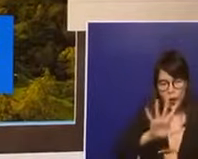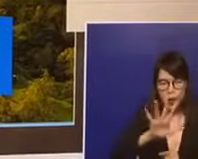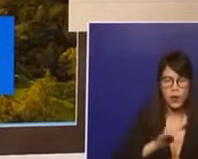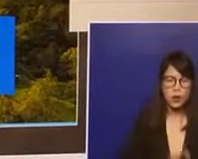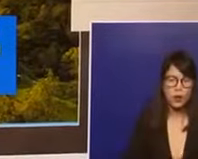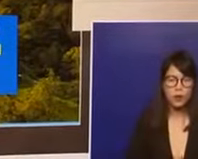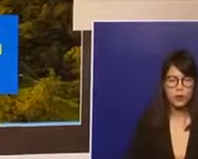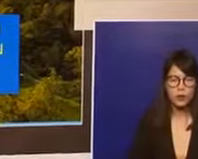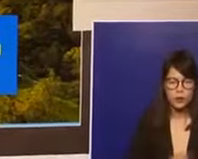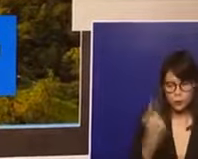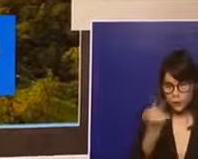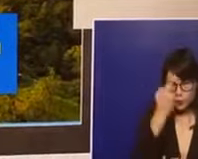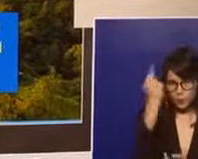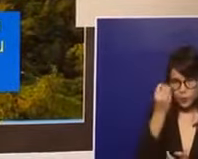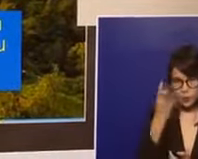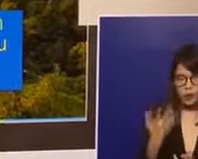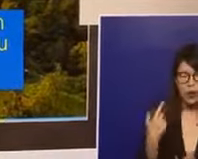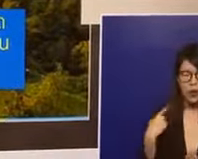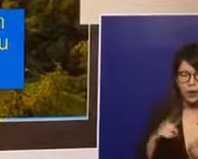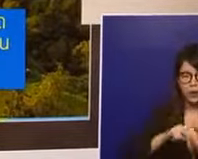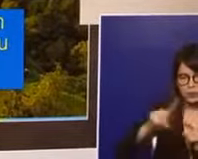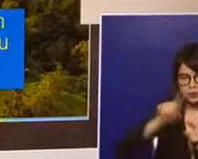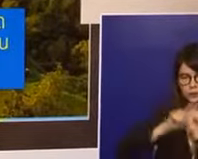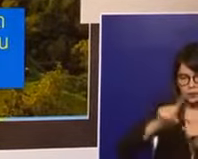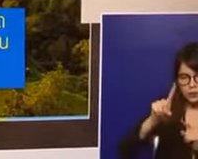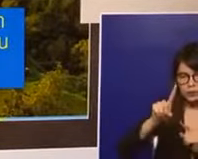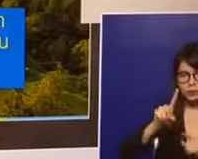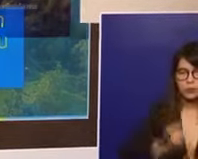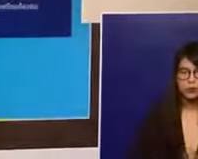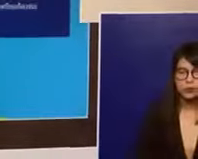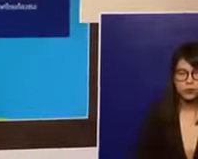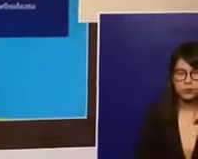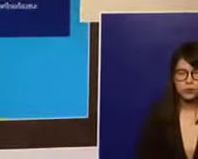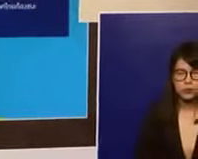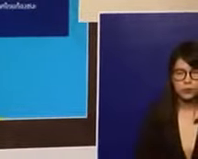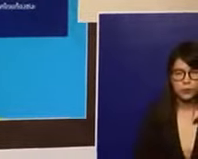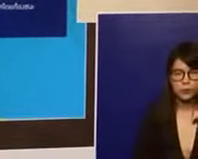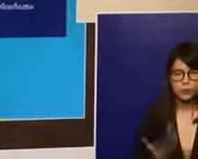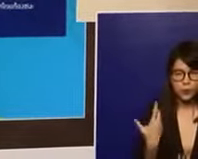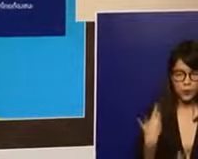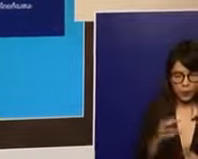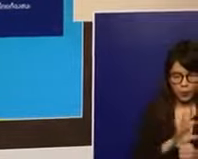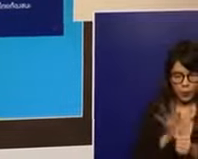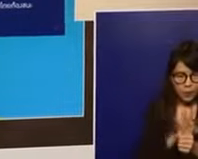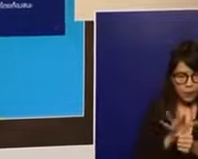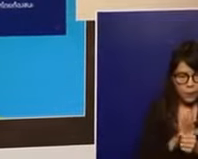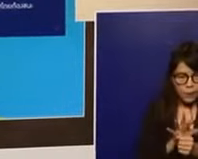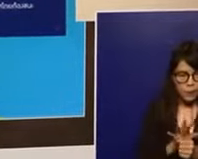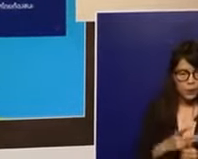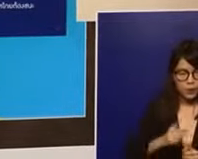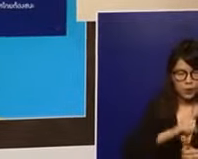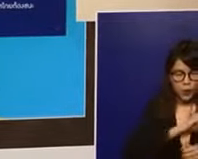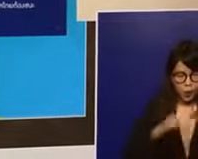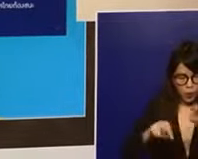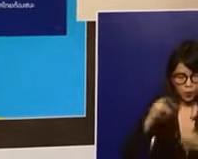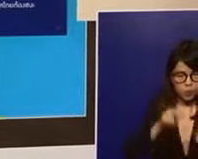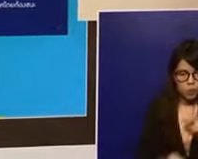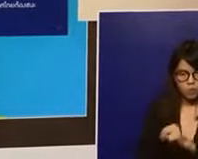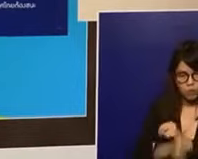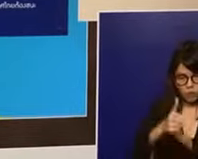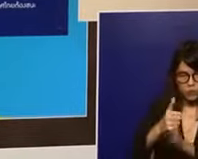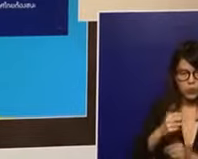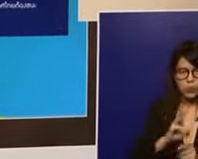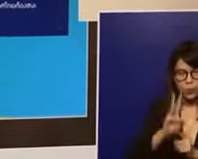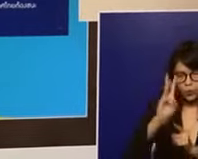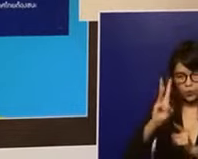นมิตรที่สุดในโลกอันดับที่1ของประเทศที่ประเทศฟื้นตัวและรับมือกับการระบาดของโควิด -19 ได้ดีที่สุดอันดับที่6ประเ